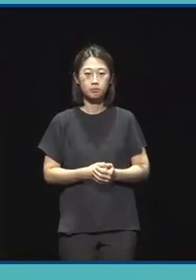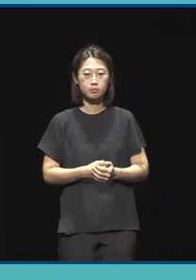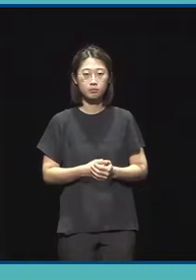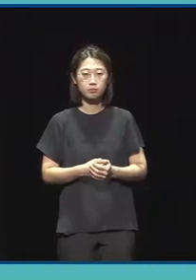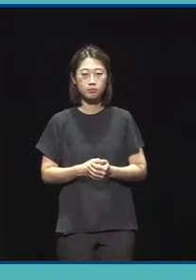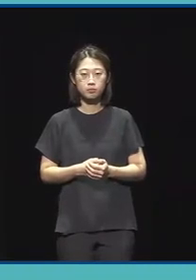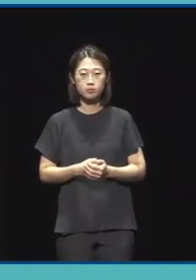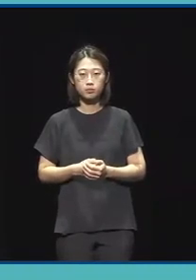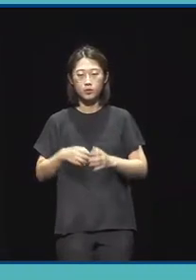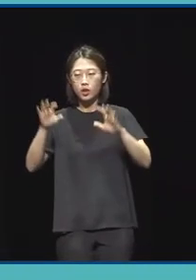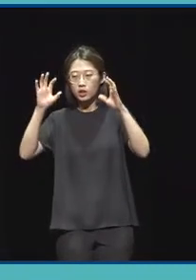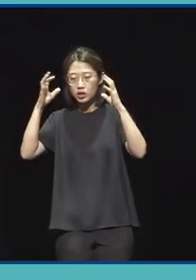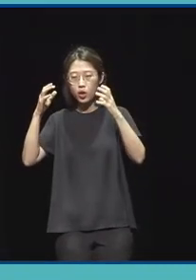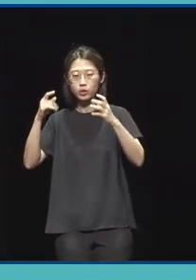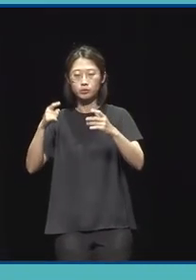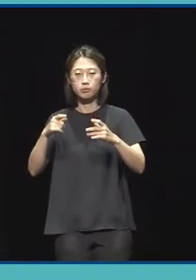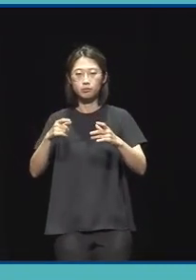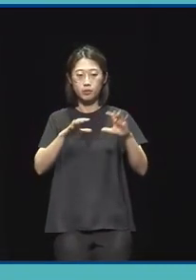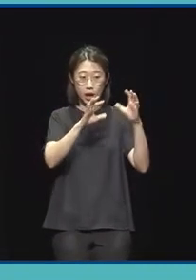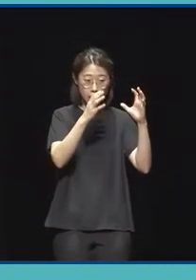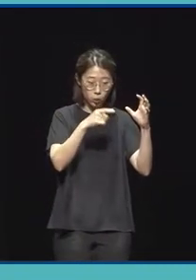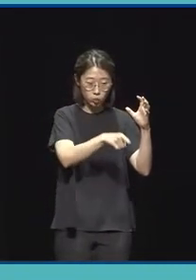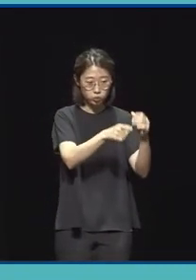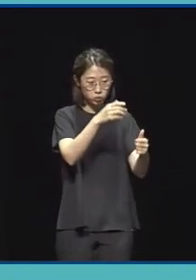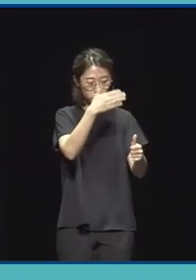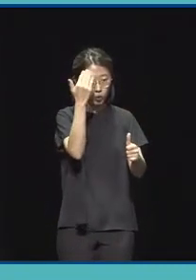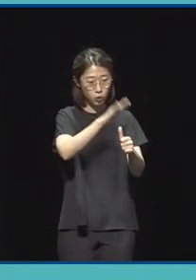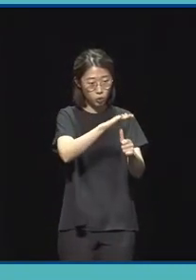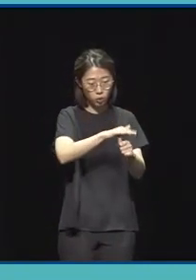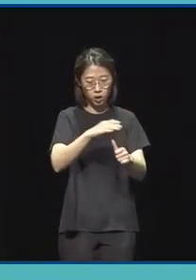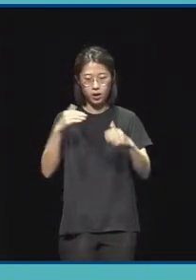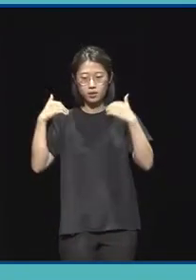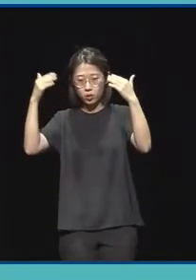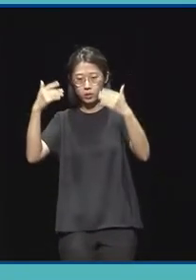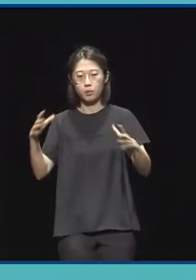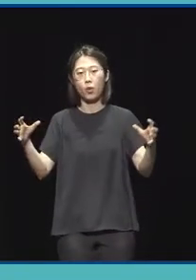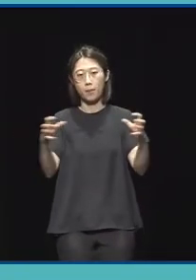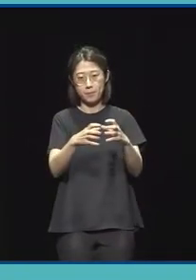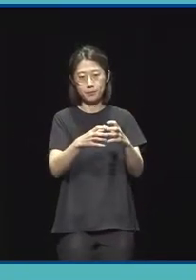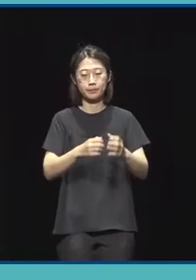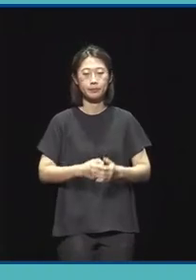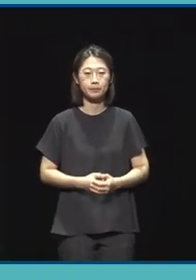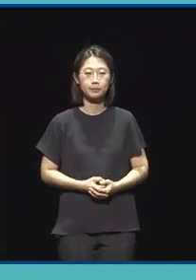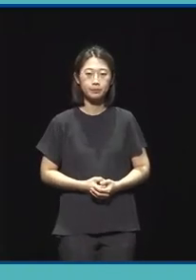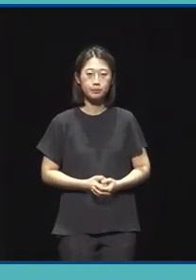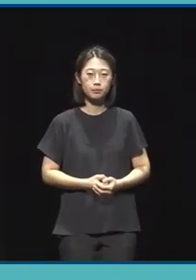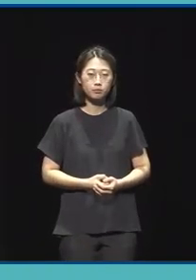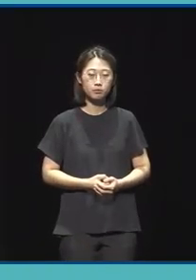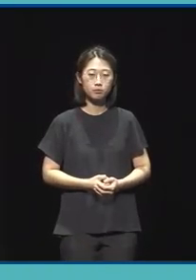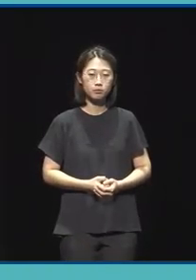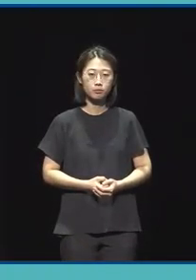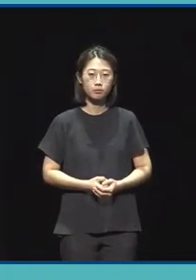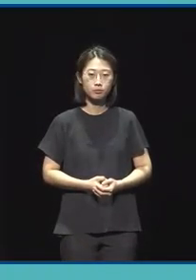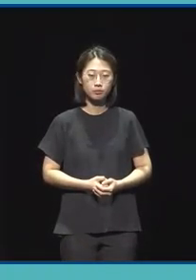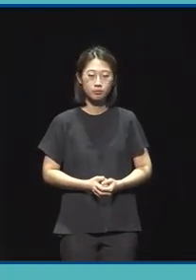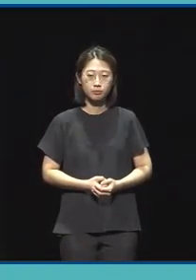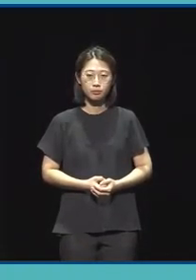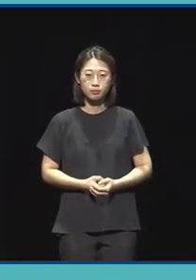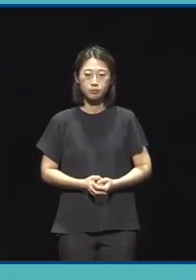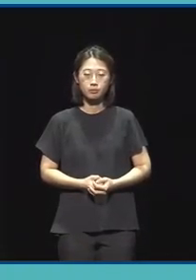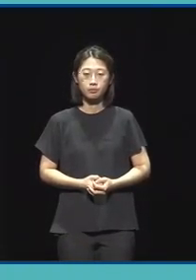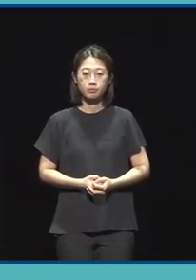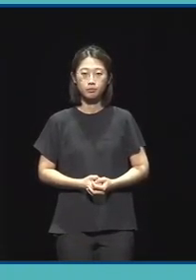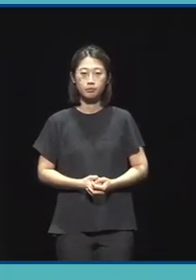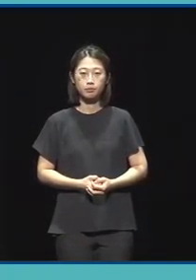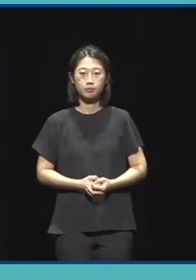교정시설 성인 부분과 좀 통합을 하는 과정에서 한 개 유형이 좀 빠져 있다 그래서 나머진 동인을 하고요 그렇게 이해하시면 될 것 같습니다